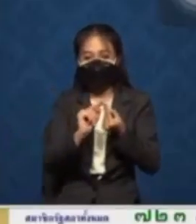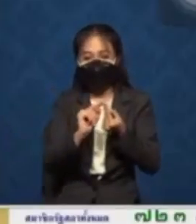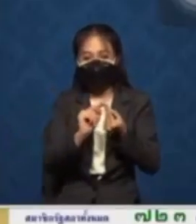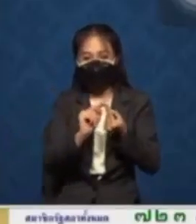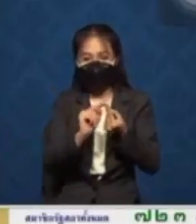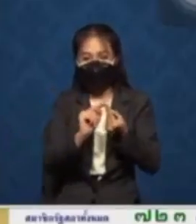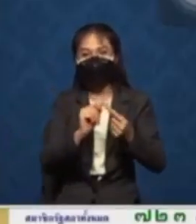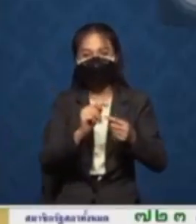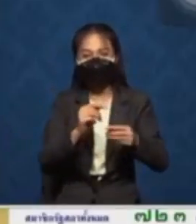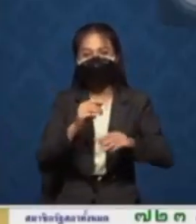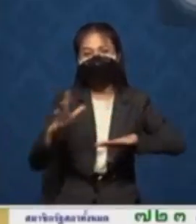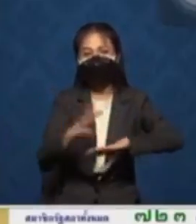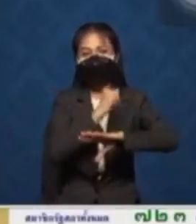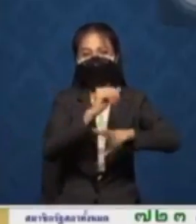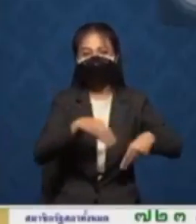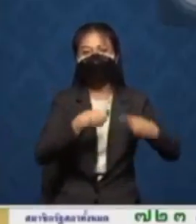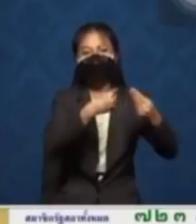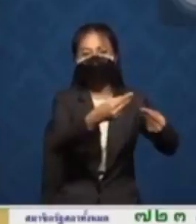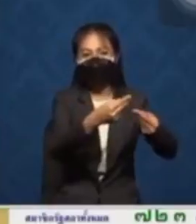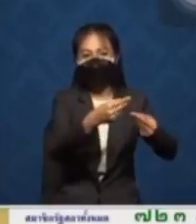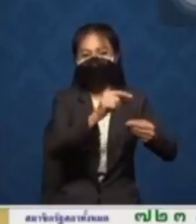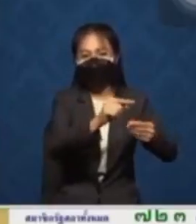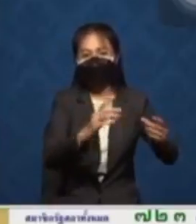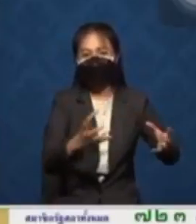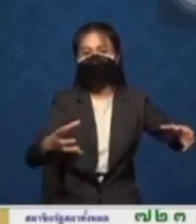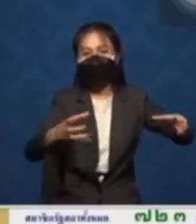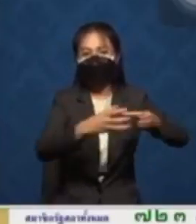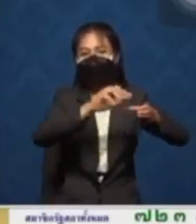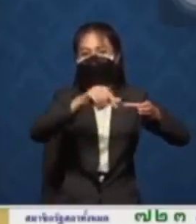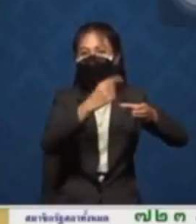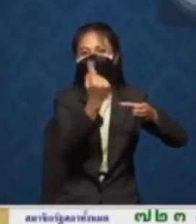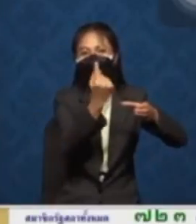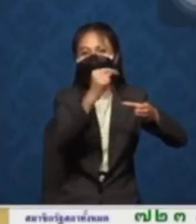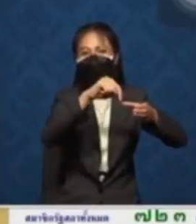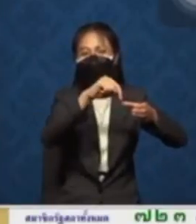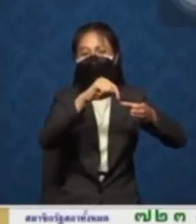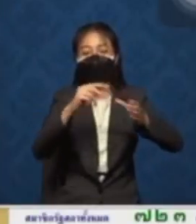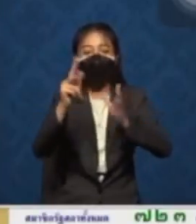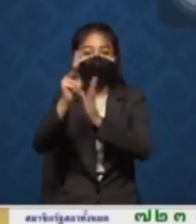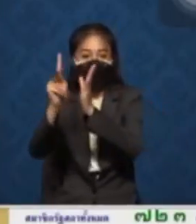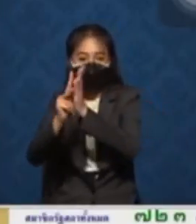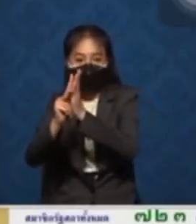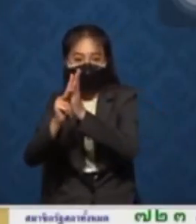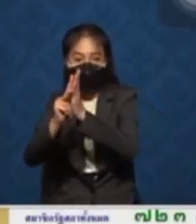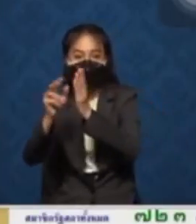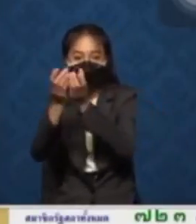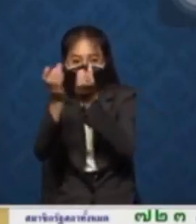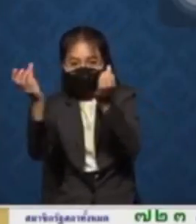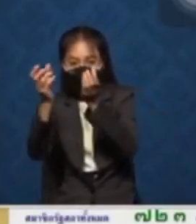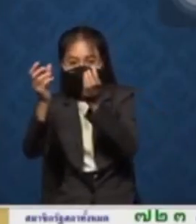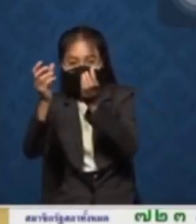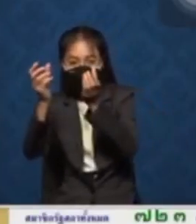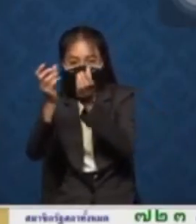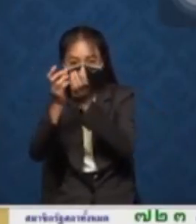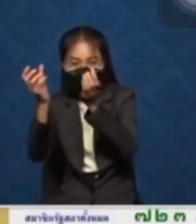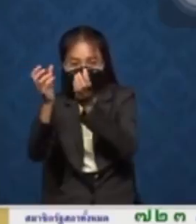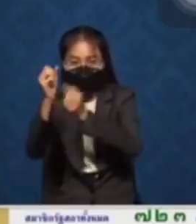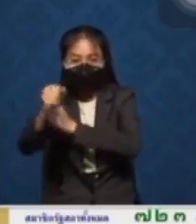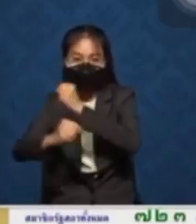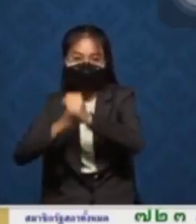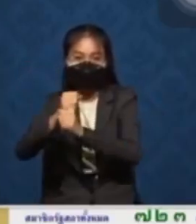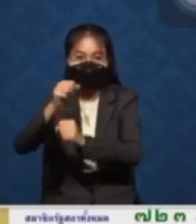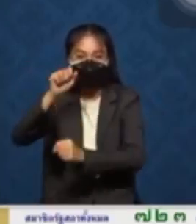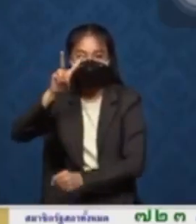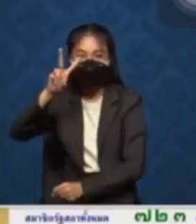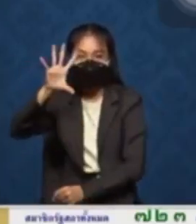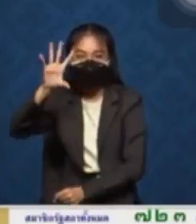ธ์ถ้าเรามาดูในส่วนของที่มาเราจะเห็นนะครับว่ารัฐธรรมนูญ60นั้นถูกเขียนโดยคนไม่กี่คนของคสช.โดยไม่